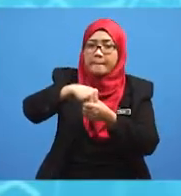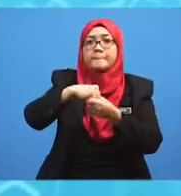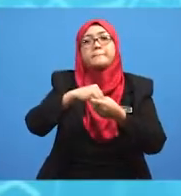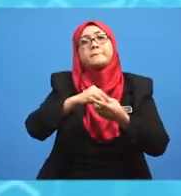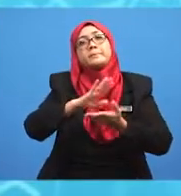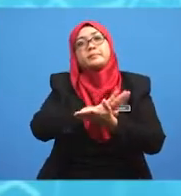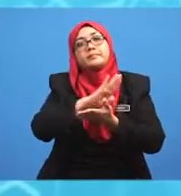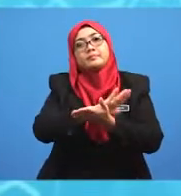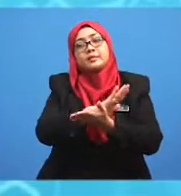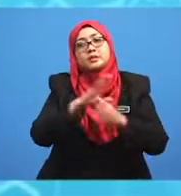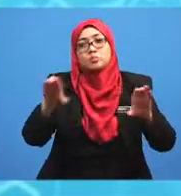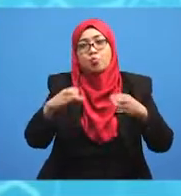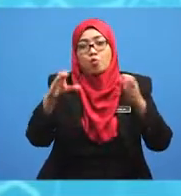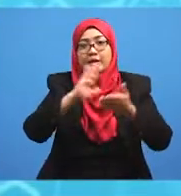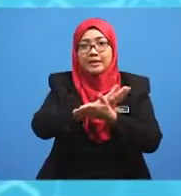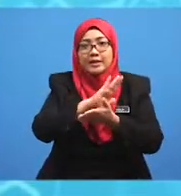2.